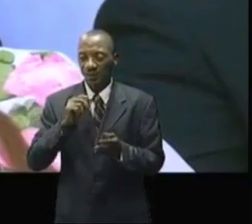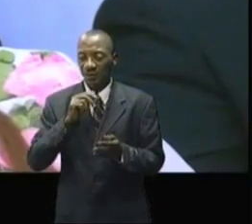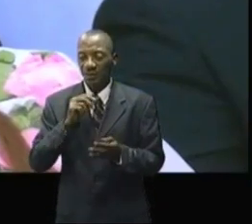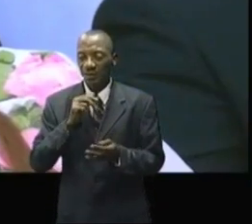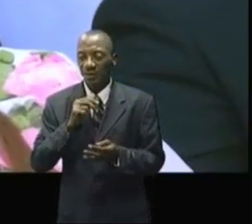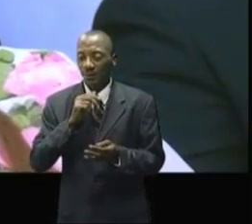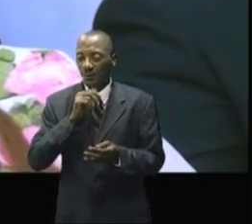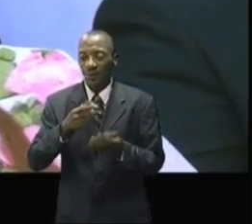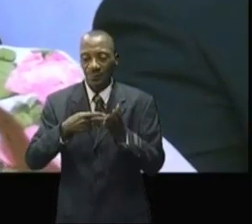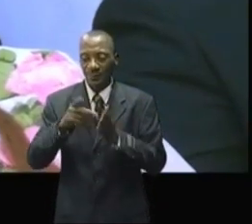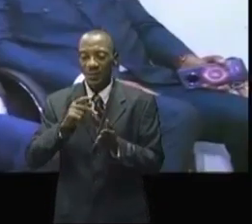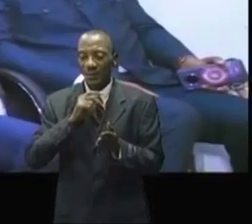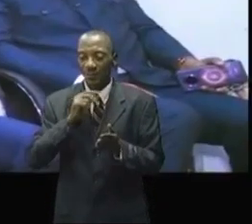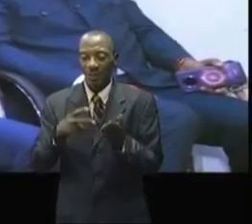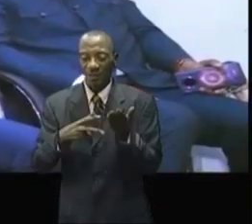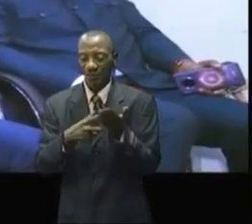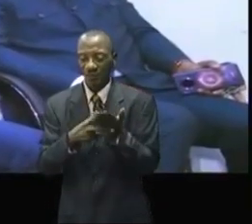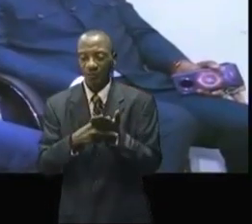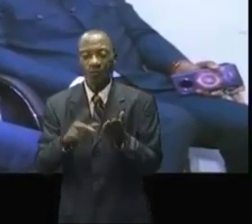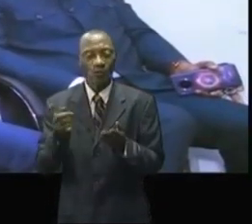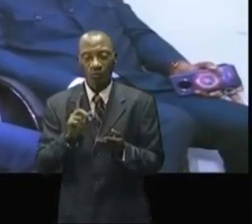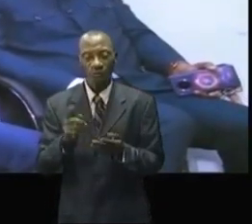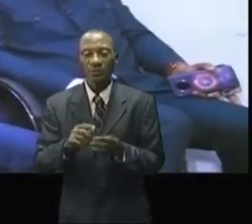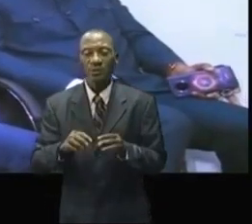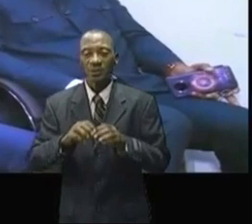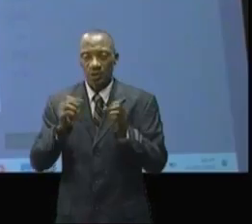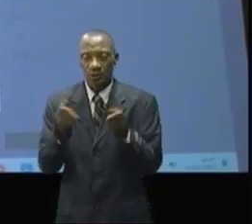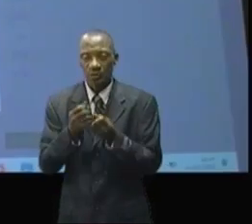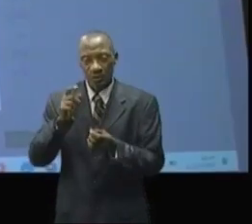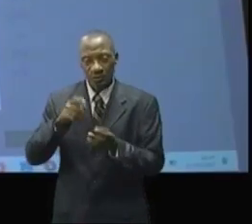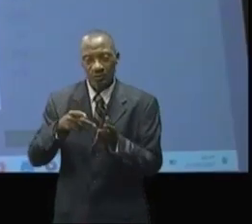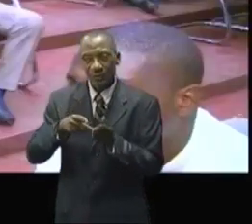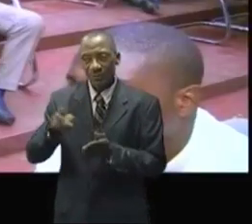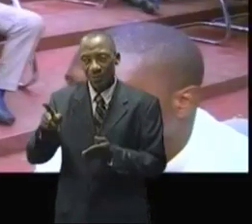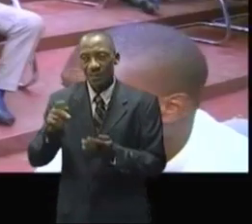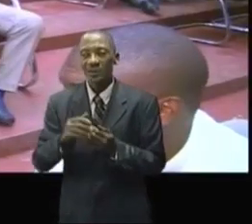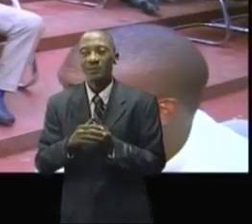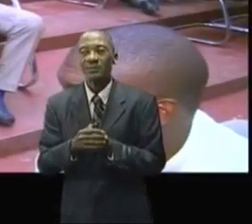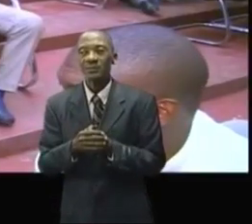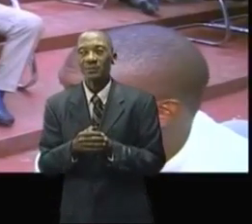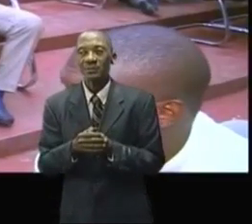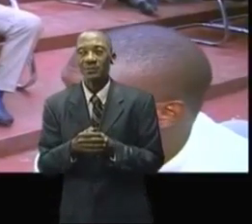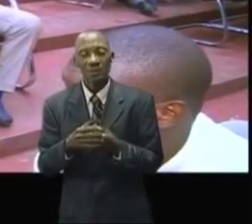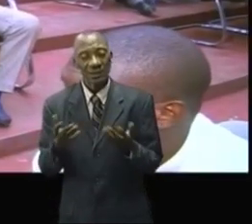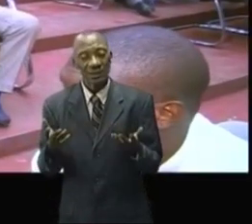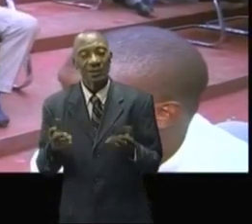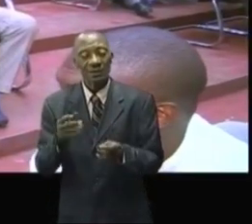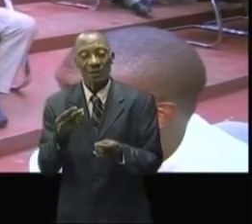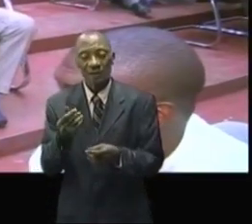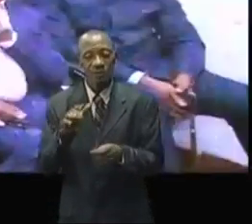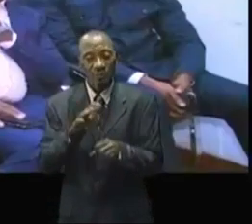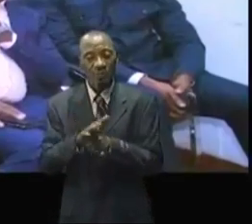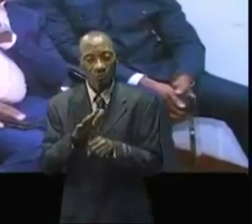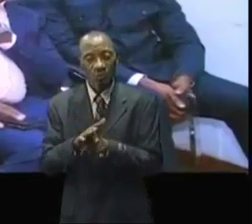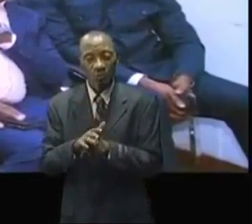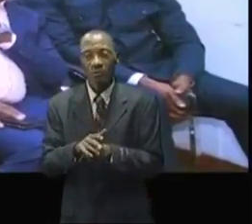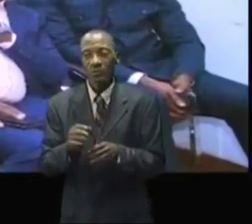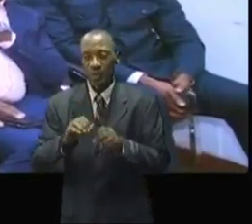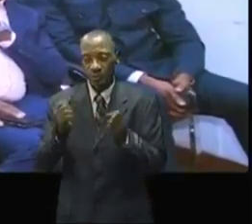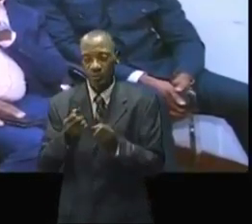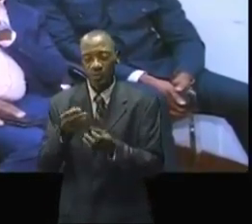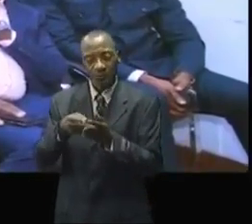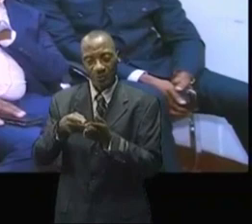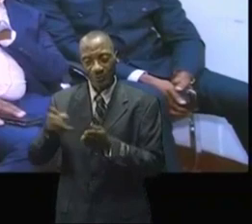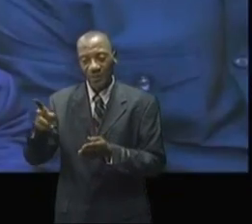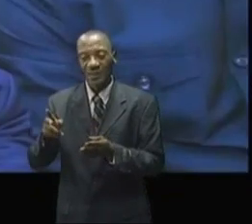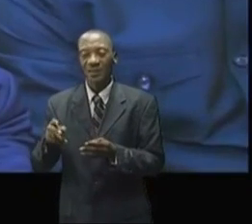eaux SA a rassuré sa clientèle. À travers le code étoile 4020-10, l'abonné a directement accès au système